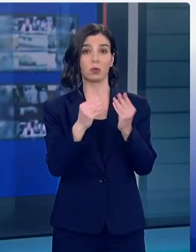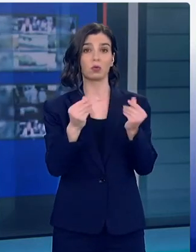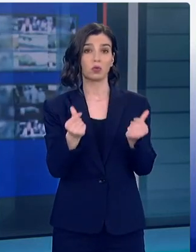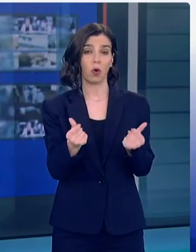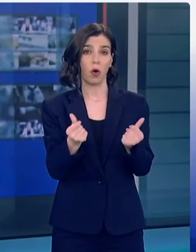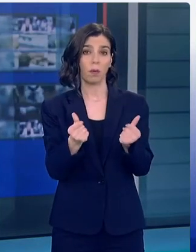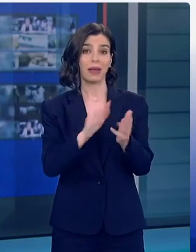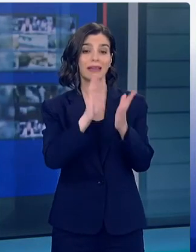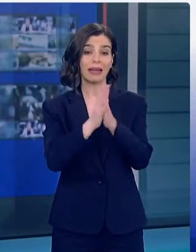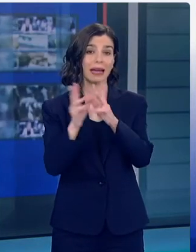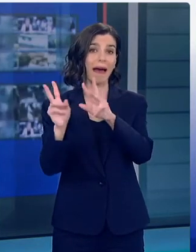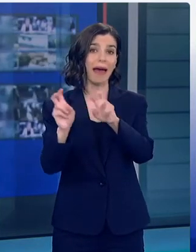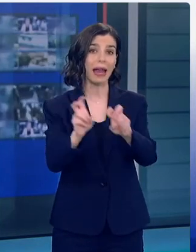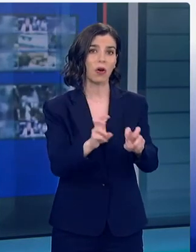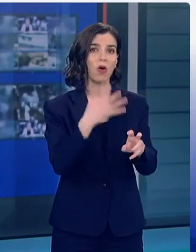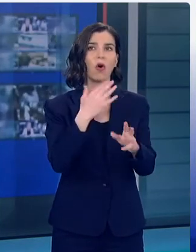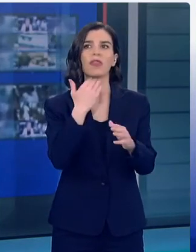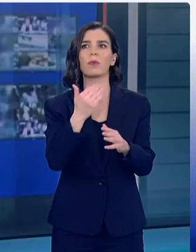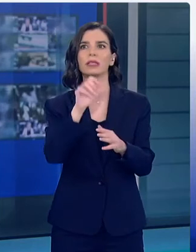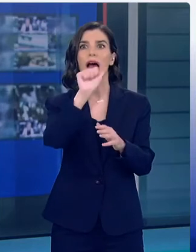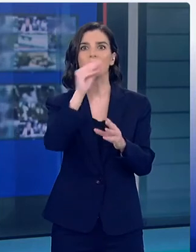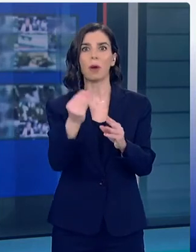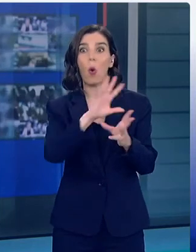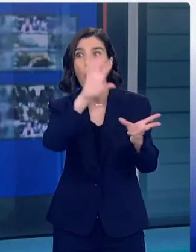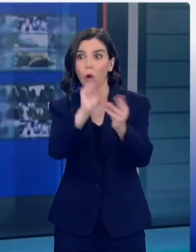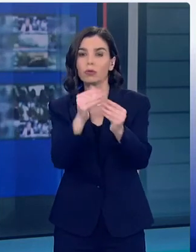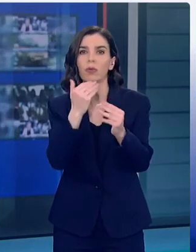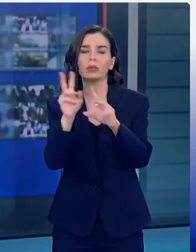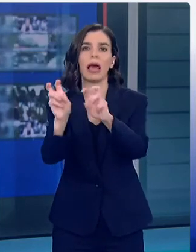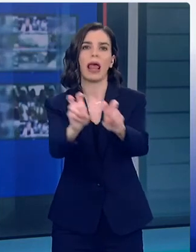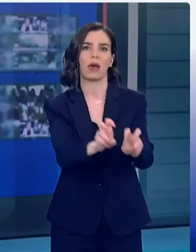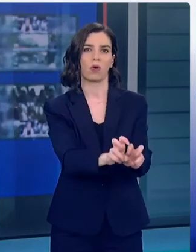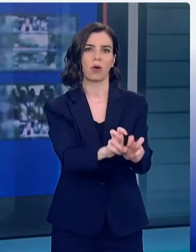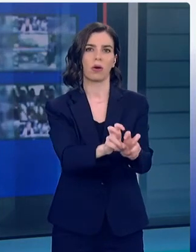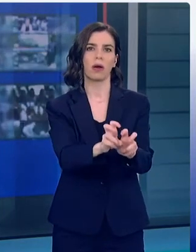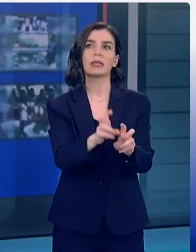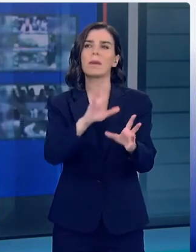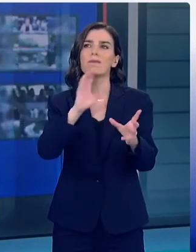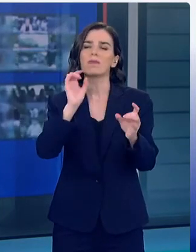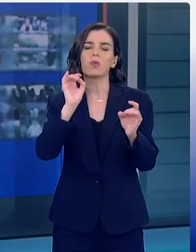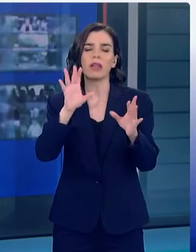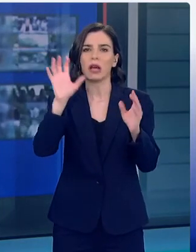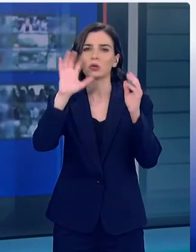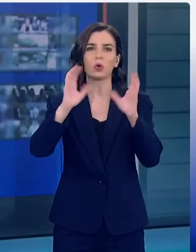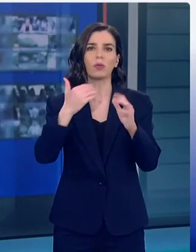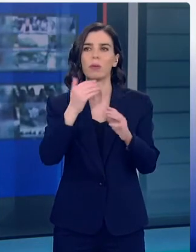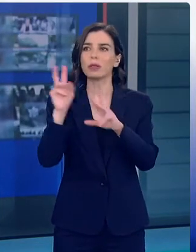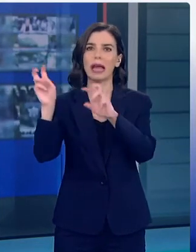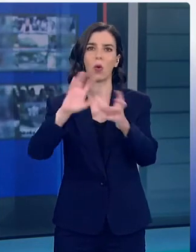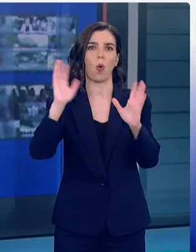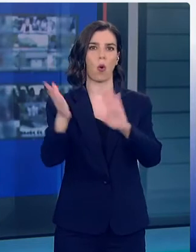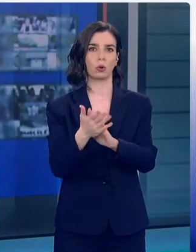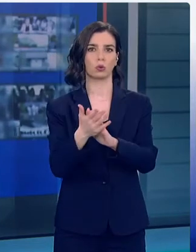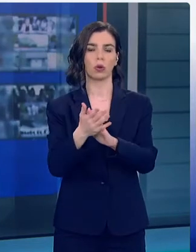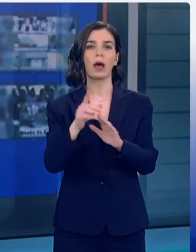μαζικό εργαστηριακό έλεγχο, γιατί δεν μπορεί να ελέγξει τους πάντες βέβαια, και πουθενά δεν ελέγχονται οι πάντες, είναι να ελέγχεις